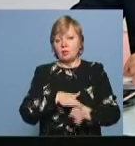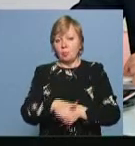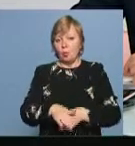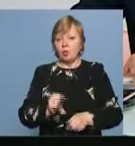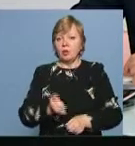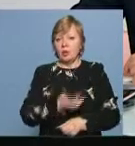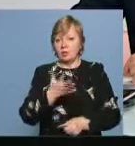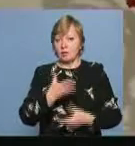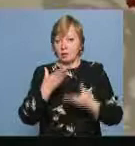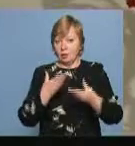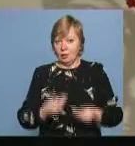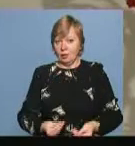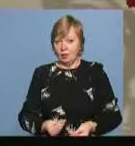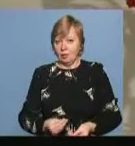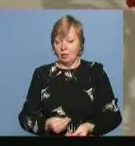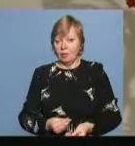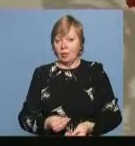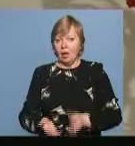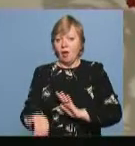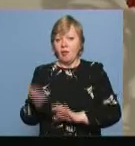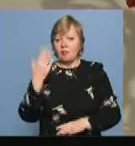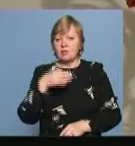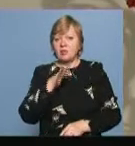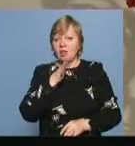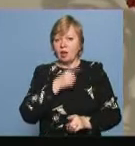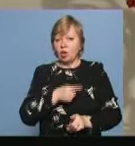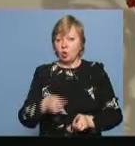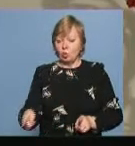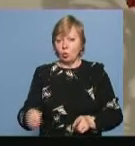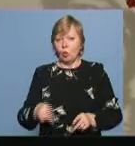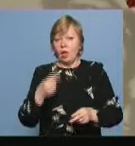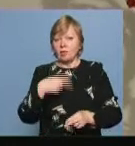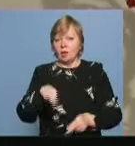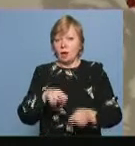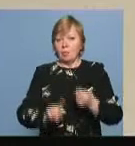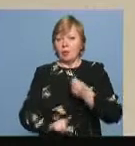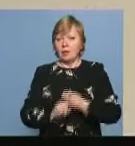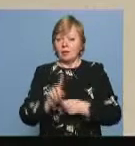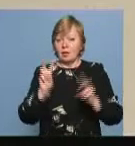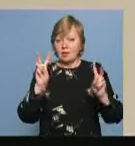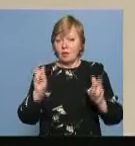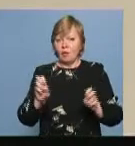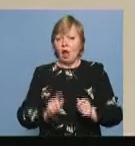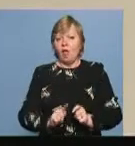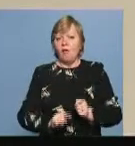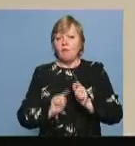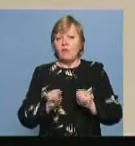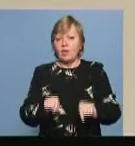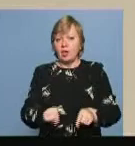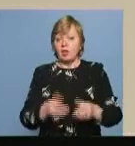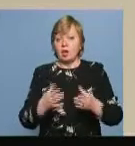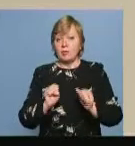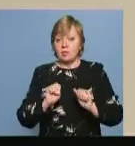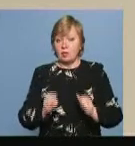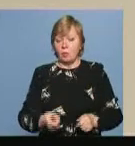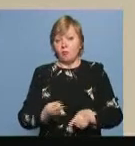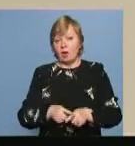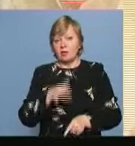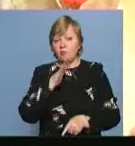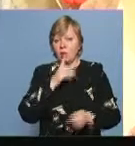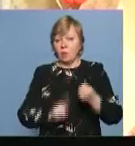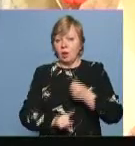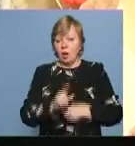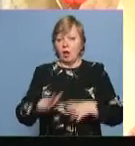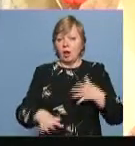Ковырзина. В старину декабрь в народе называли введением в зиму. В это время хозяйки начинали готовить новогодние подарки и